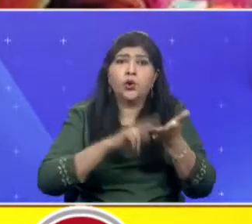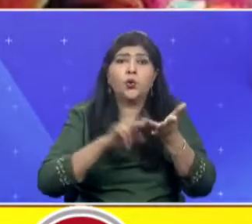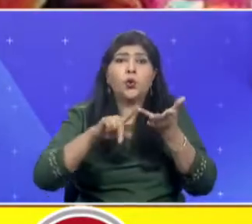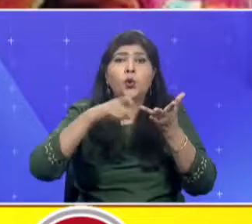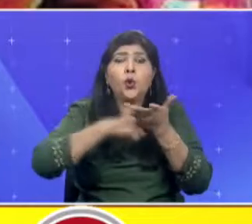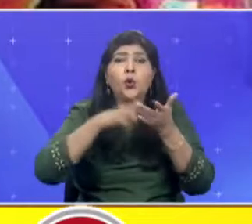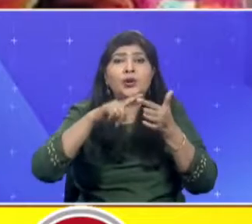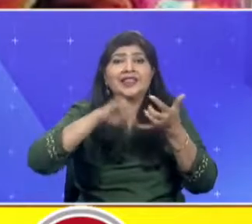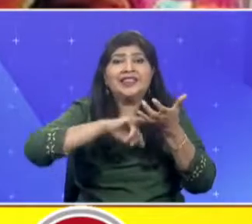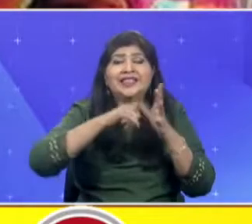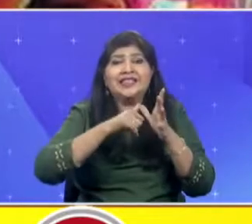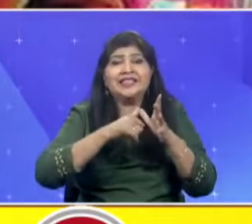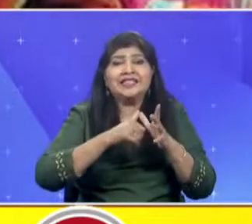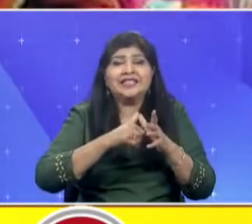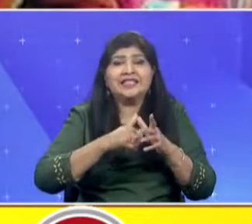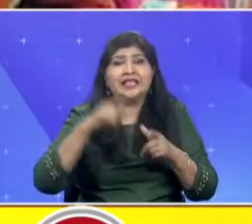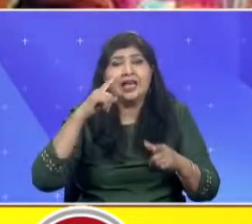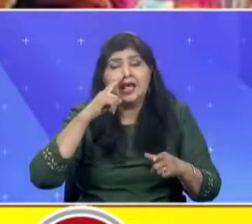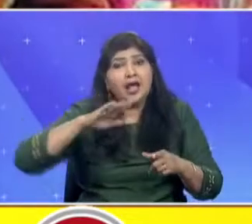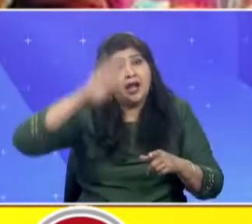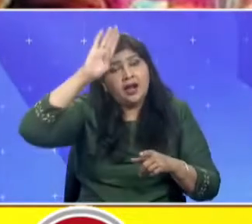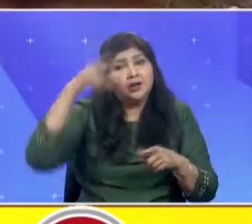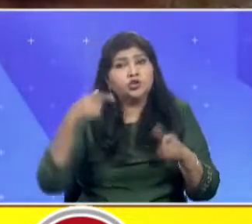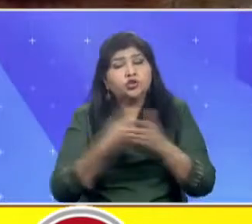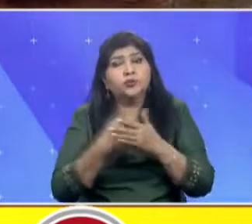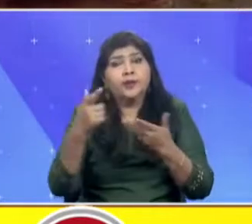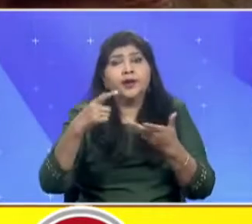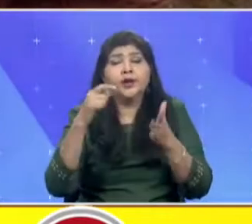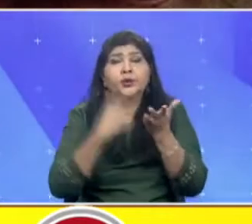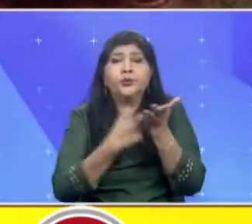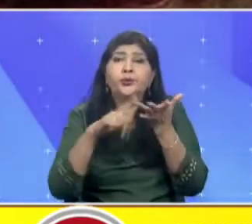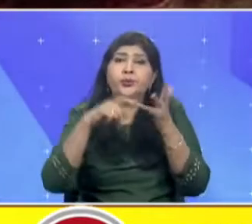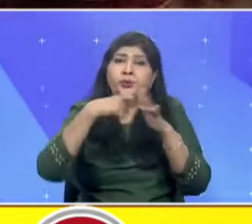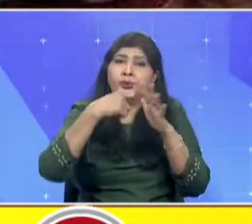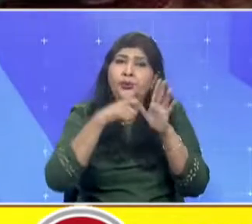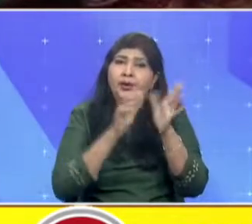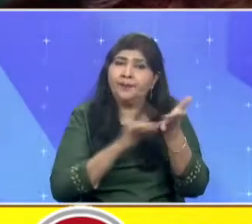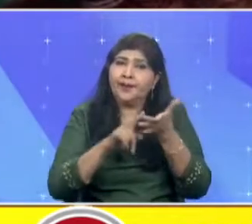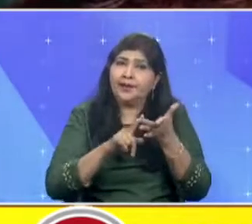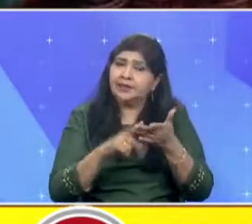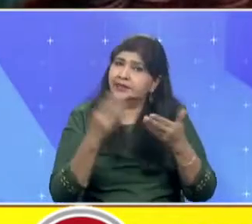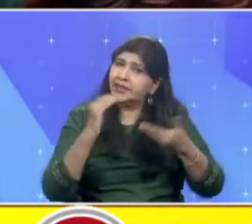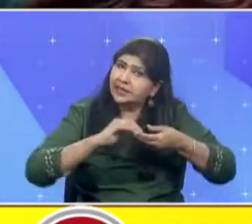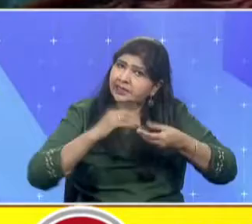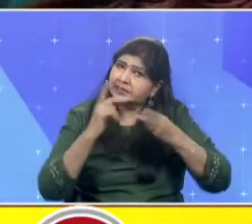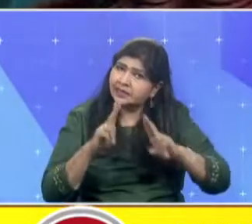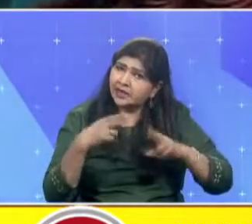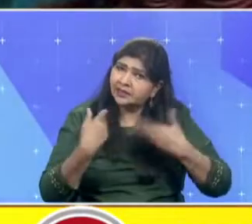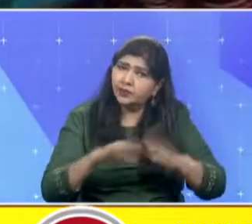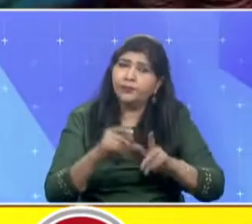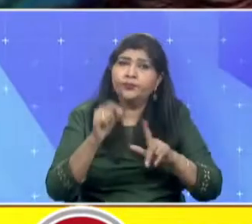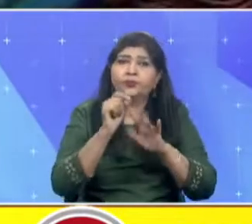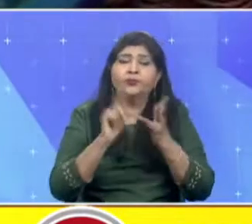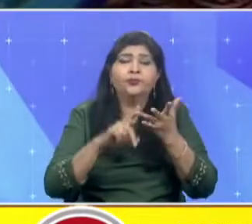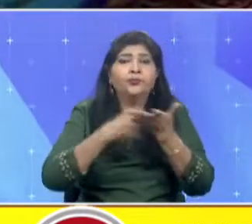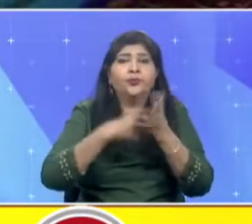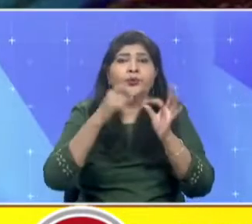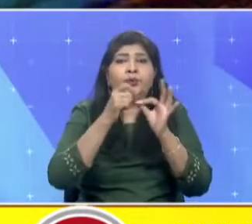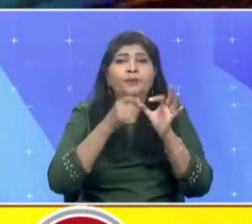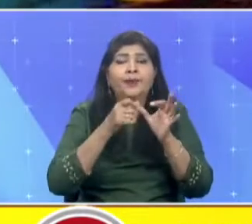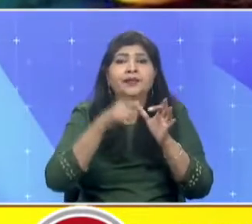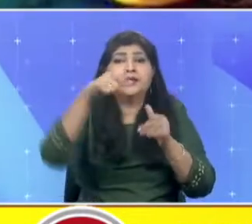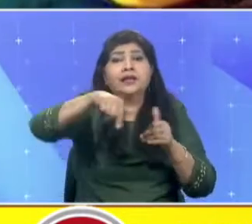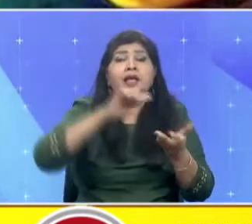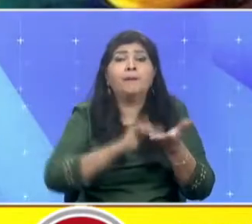की राजकुमारी रुक्मिणी से हुआ था। ये विवाह पोरबंदर के माधवपुर